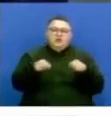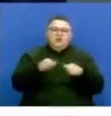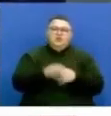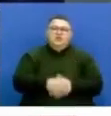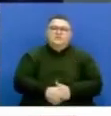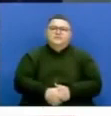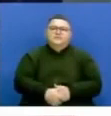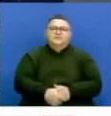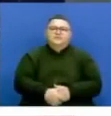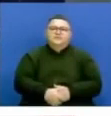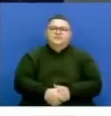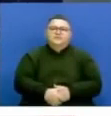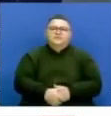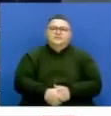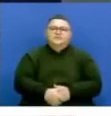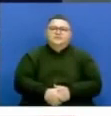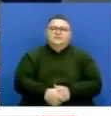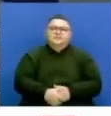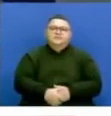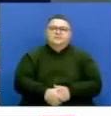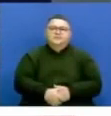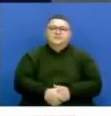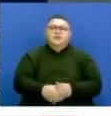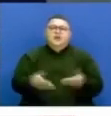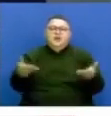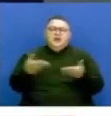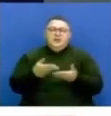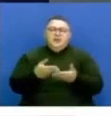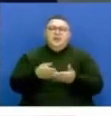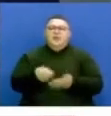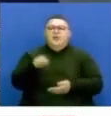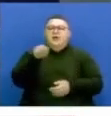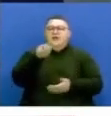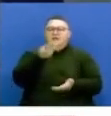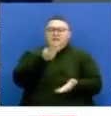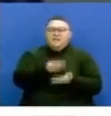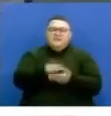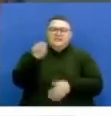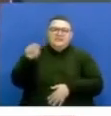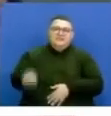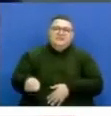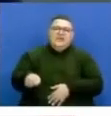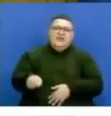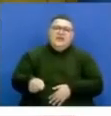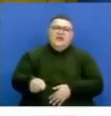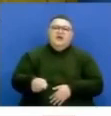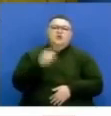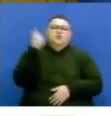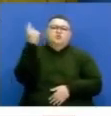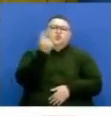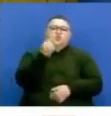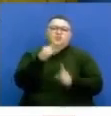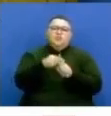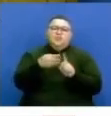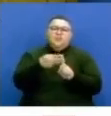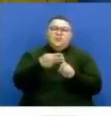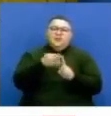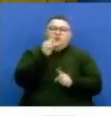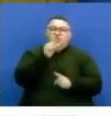akan dibawa ke sidang Majelis Umum PBB untuk kemudian disahkan ataupun